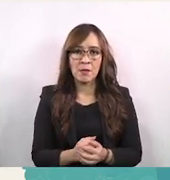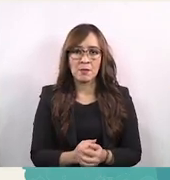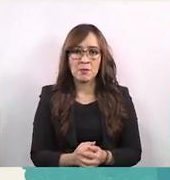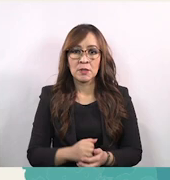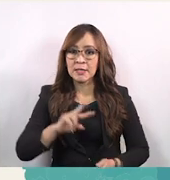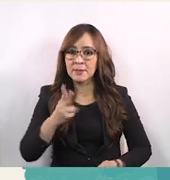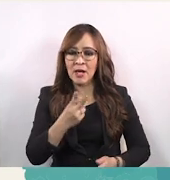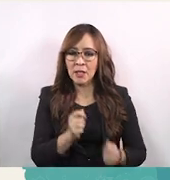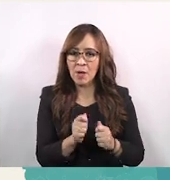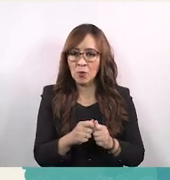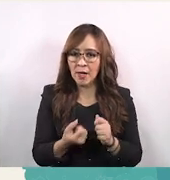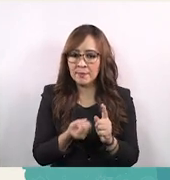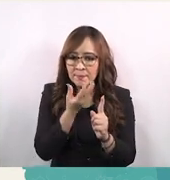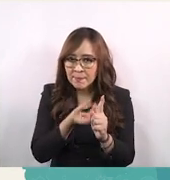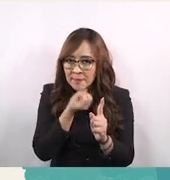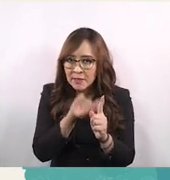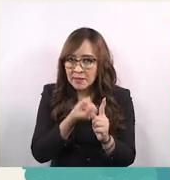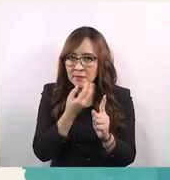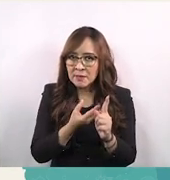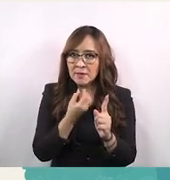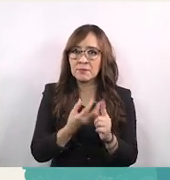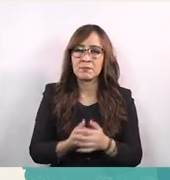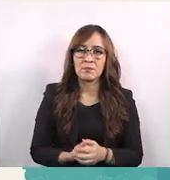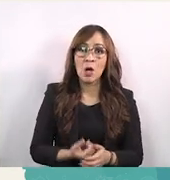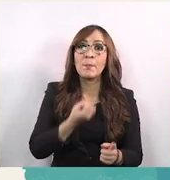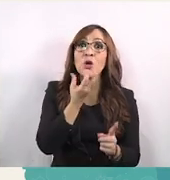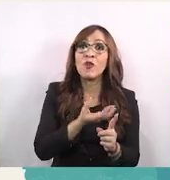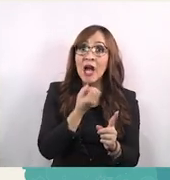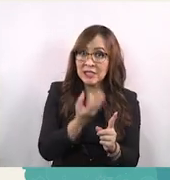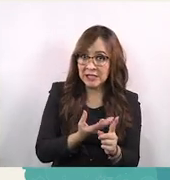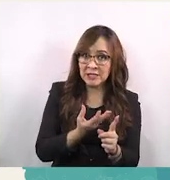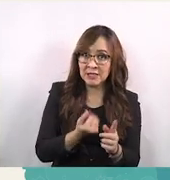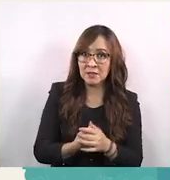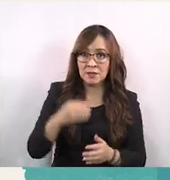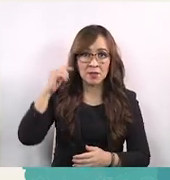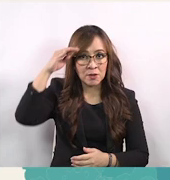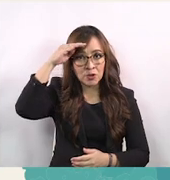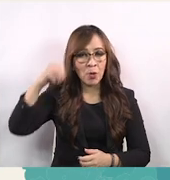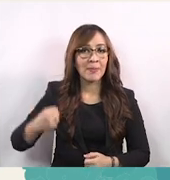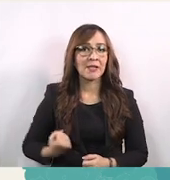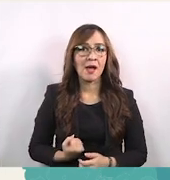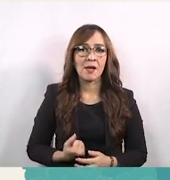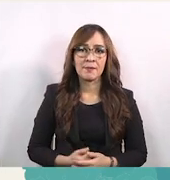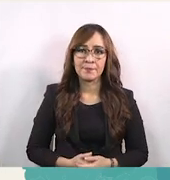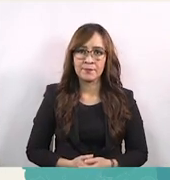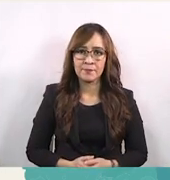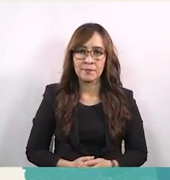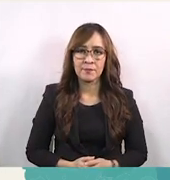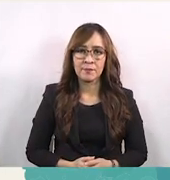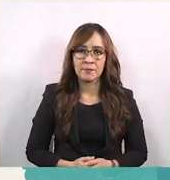makanan lebih lattimu gembira aku akan memberikan kepadamu kebun anggur nabot kebun anggur nabot orang-orang Israel itu selanjutnya